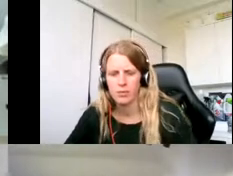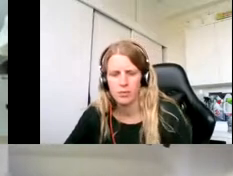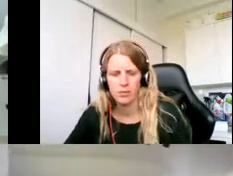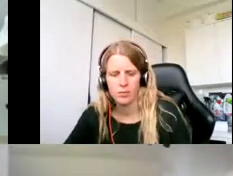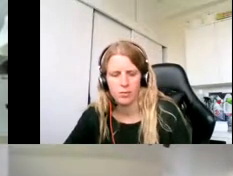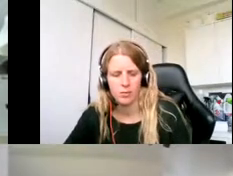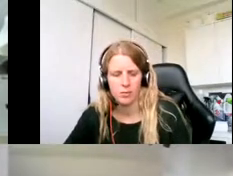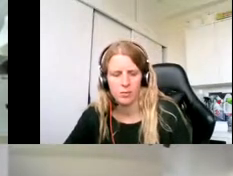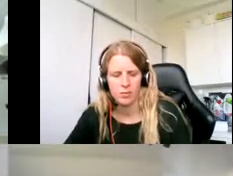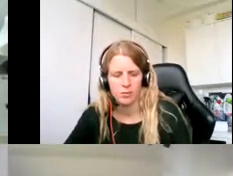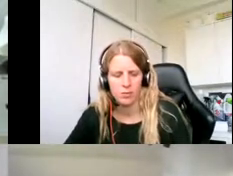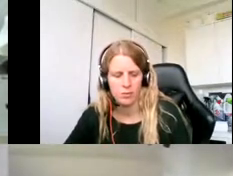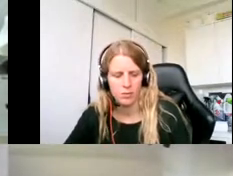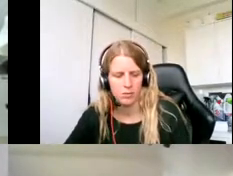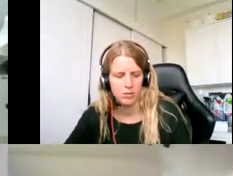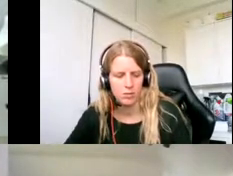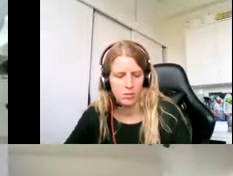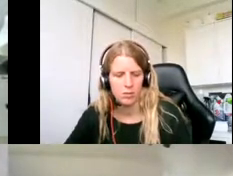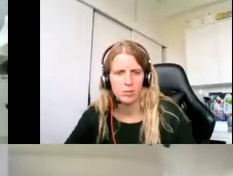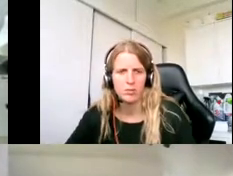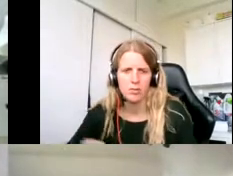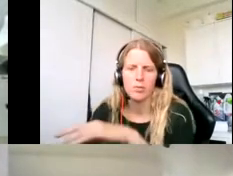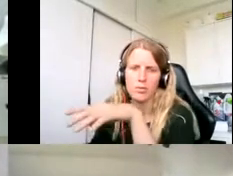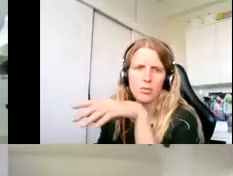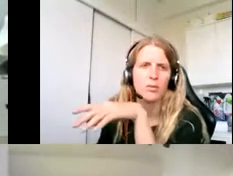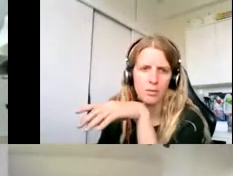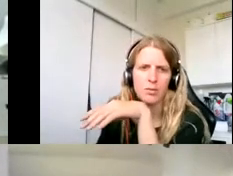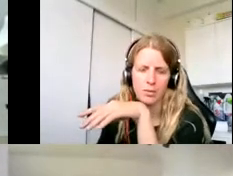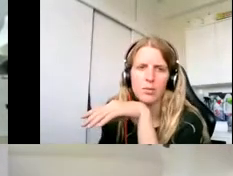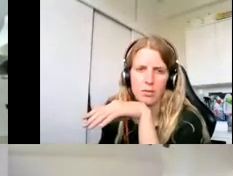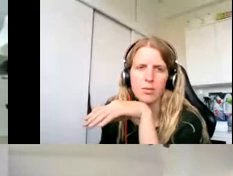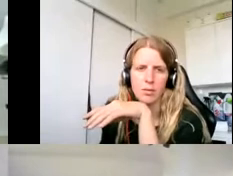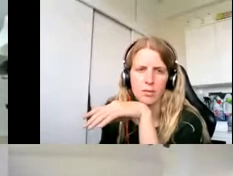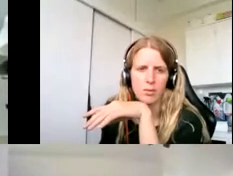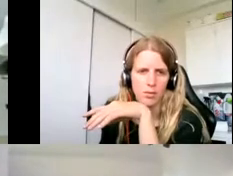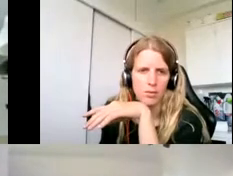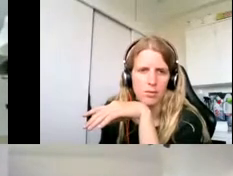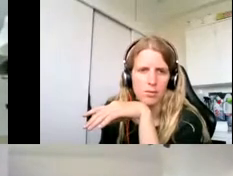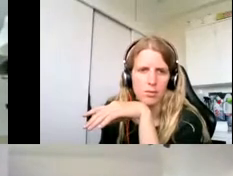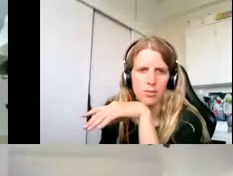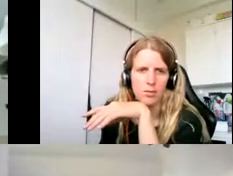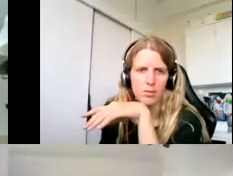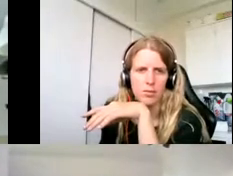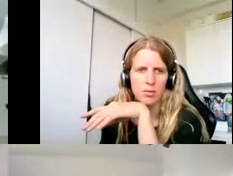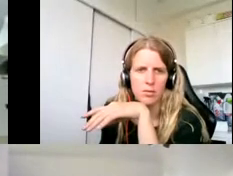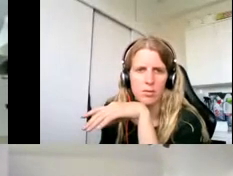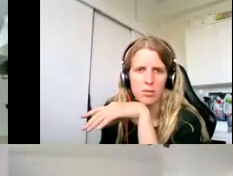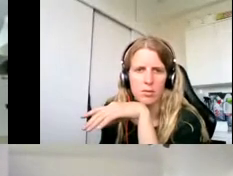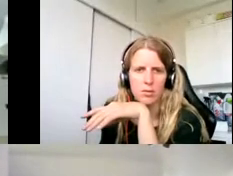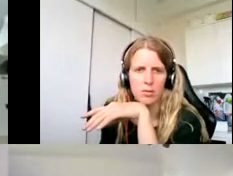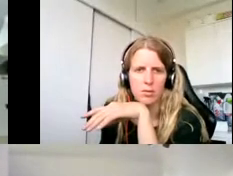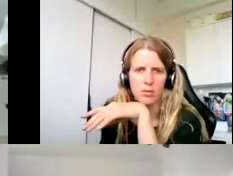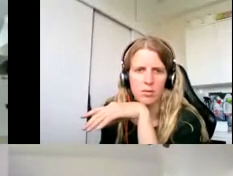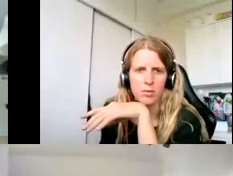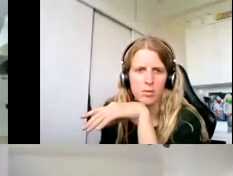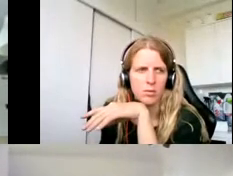om die afweging te maken. Was dat wel handig voor ons om dan ook de animatoren niet te moeten splitsen, wat ook niet altijd makkelijk is. Dus meer daarom. Dus voor ons wordt